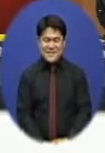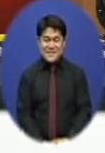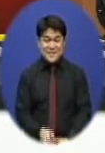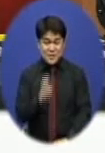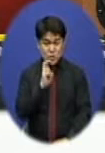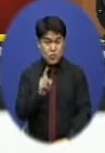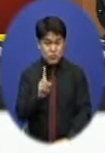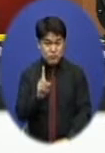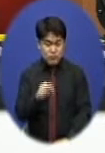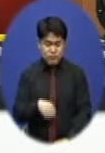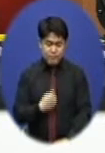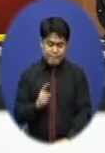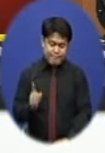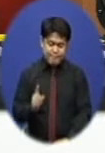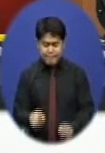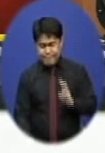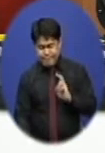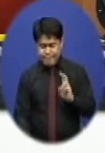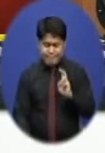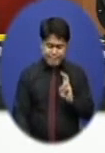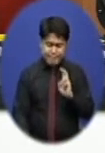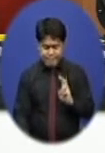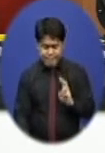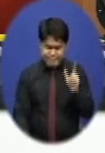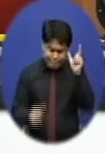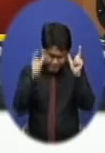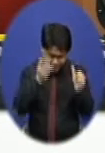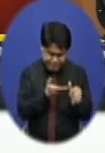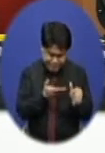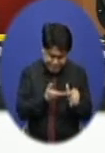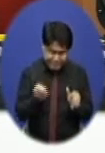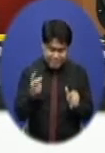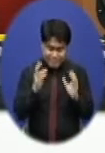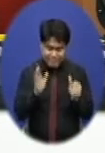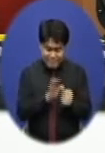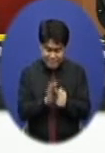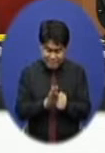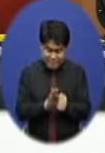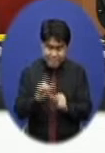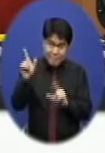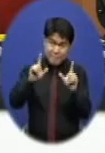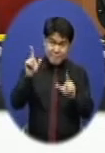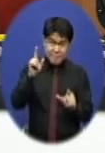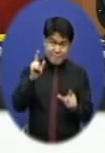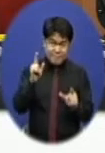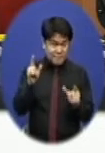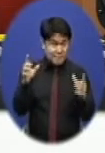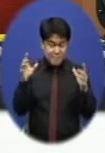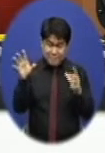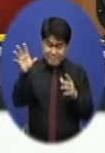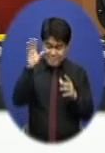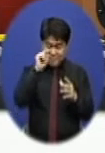박용성님이 혼자 막 뭐 소 중맥이랴 뭐 애들 건사랴 그런 모습이 이렇게 캡처가 되면서